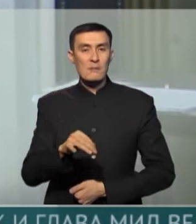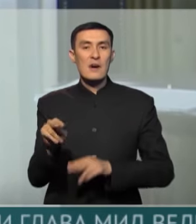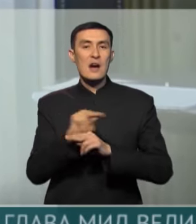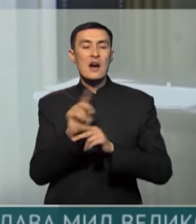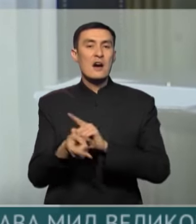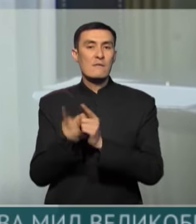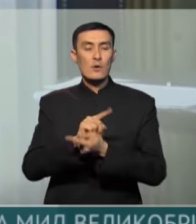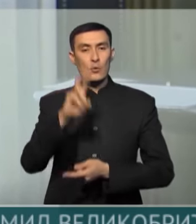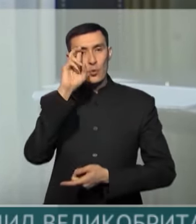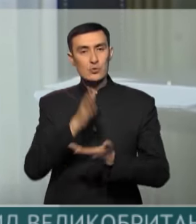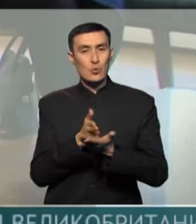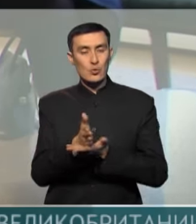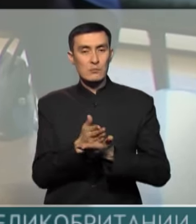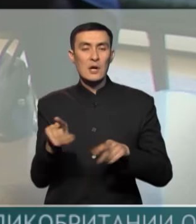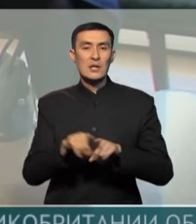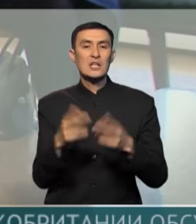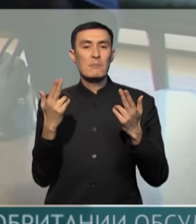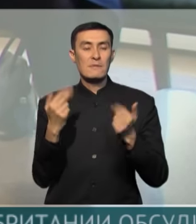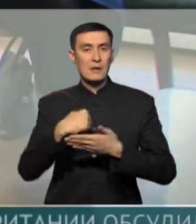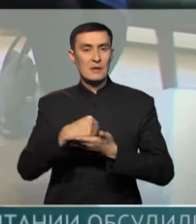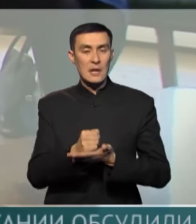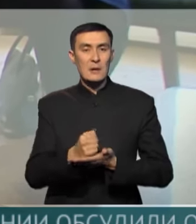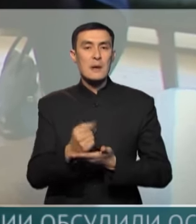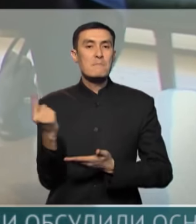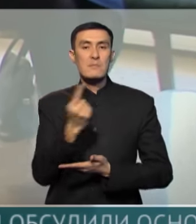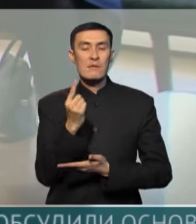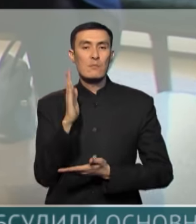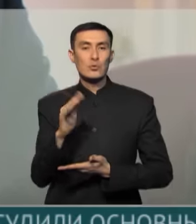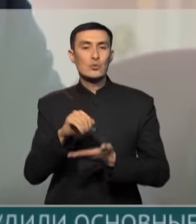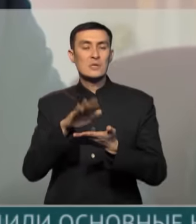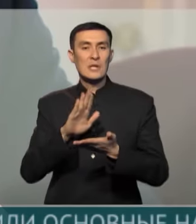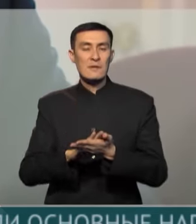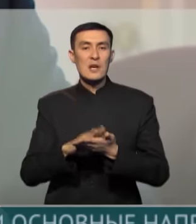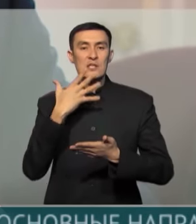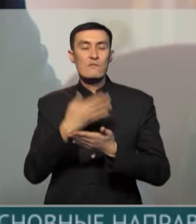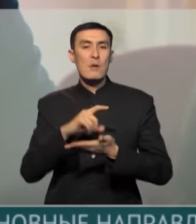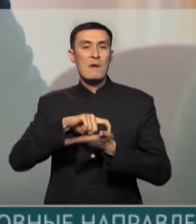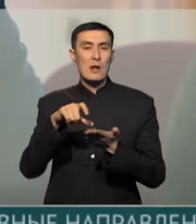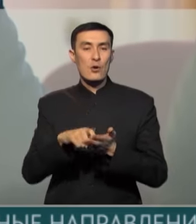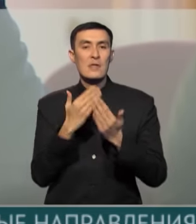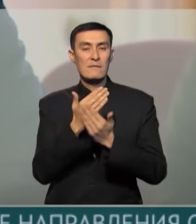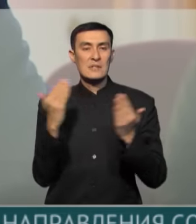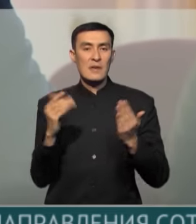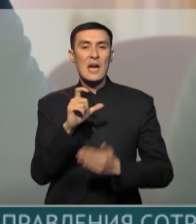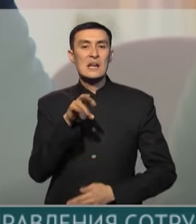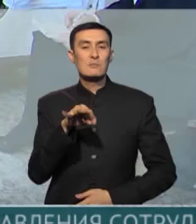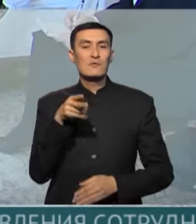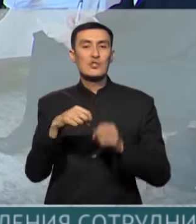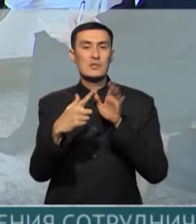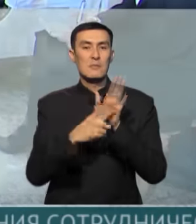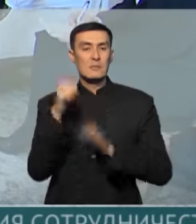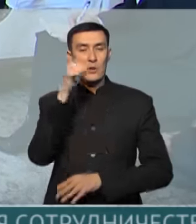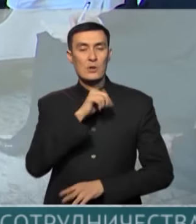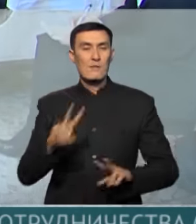госслужбы. Британцы также подтвердили, что одними из первых установят свой павильон на Экспо-2017 в Астане. В конце встречи